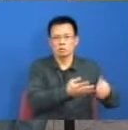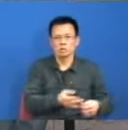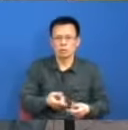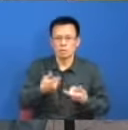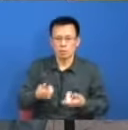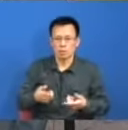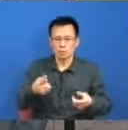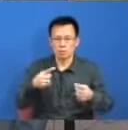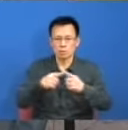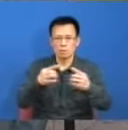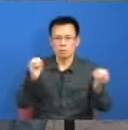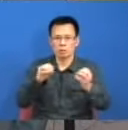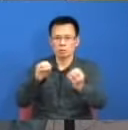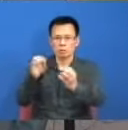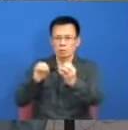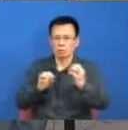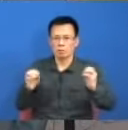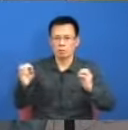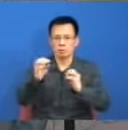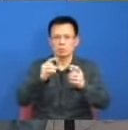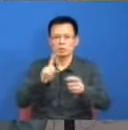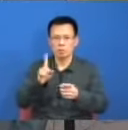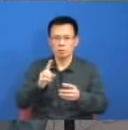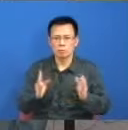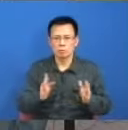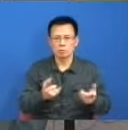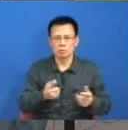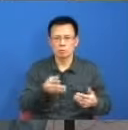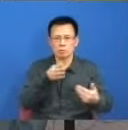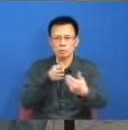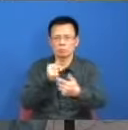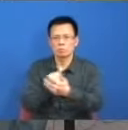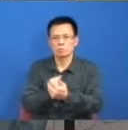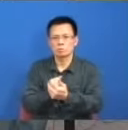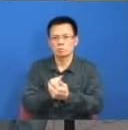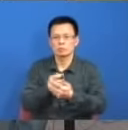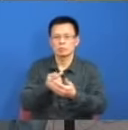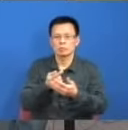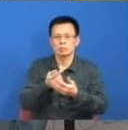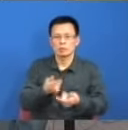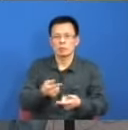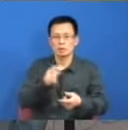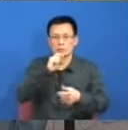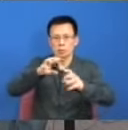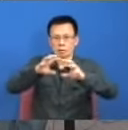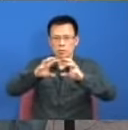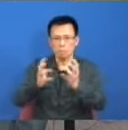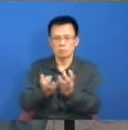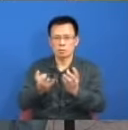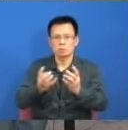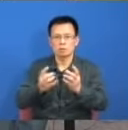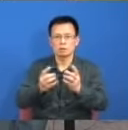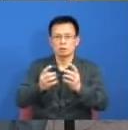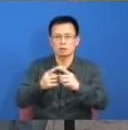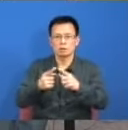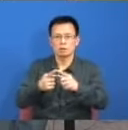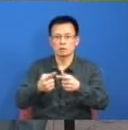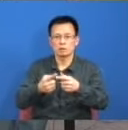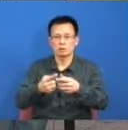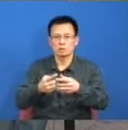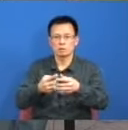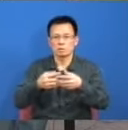緊啦，究竟要點樣做嘅時間咧？咁就咁啊見到我有一班人就已經係沿雪廠